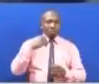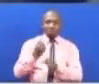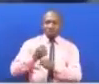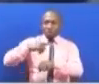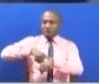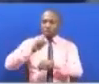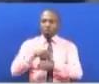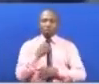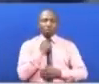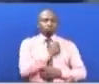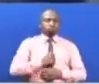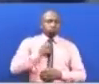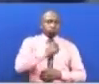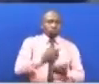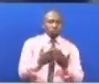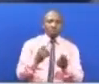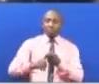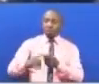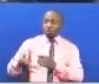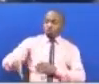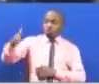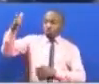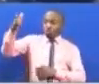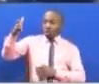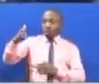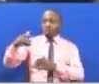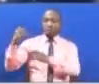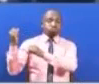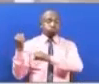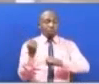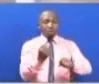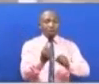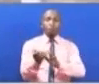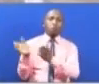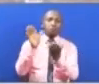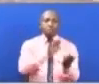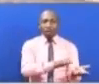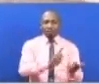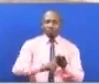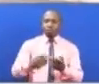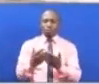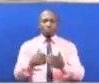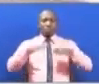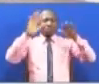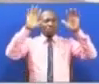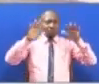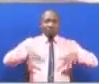kukiwa na manunguniko kufuatia kubomoka uzio wa makaburi ya pamoja ya Igoma. Mvua kali zilizokuwa